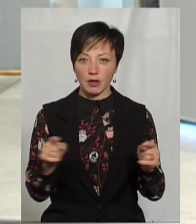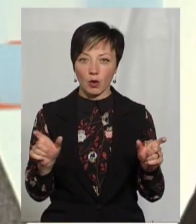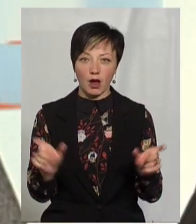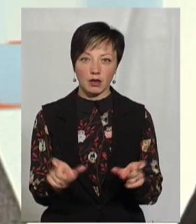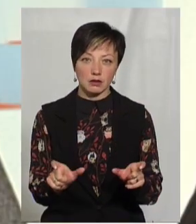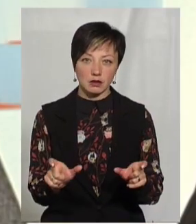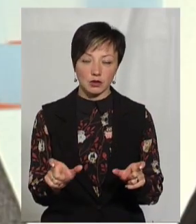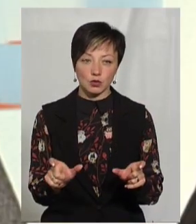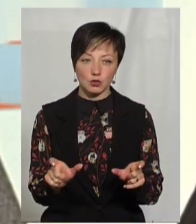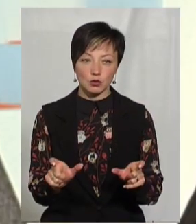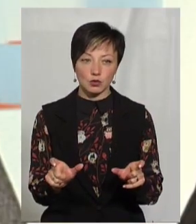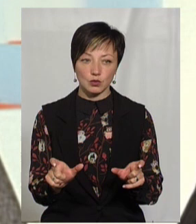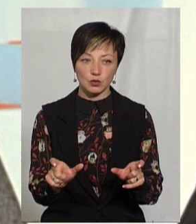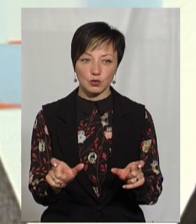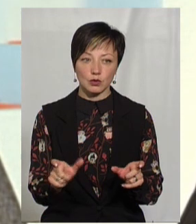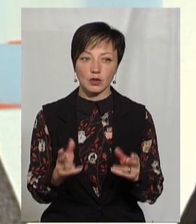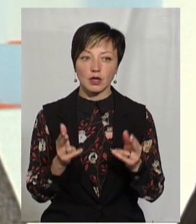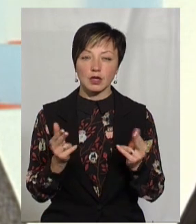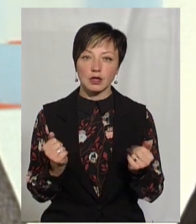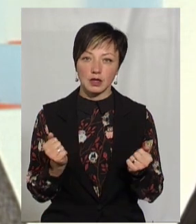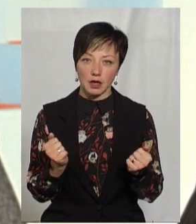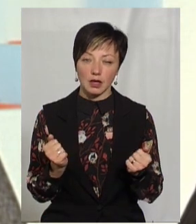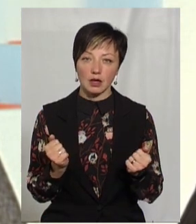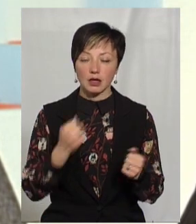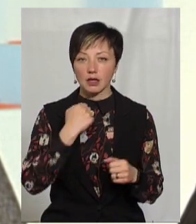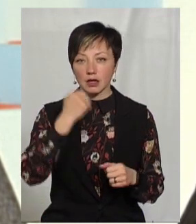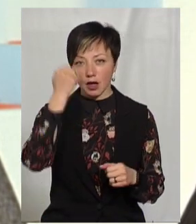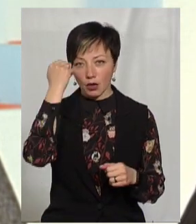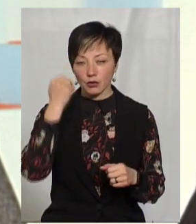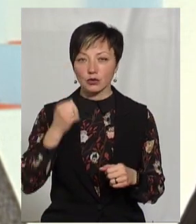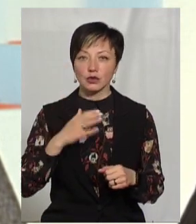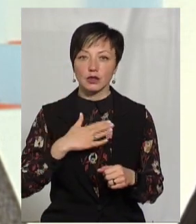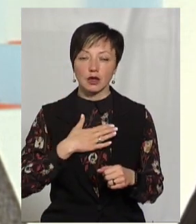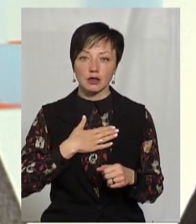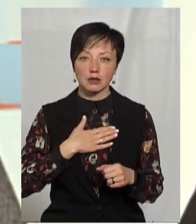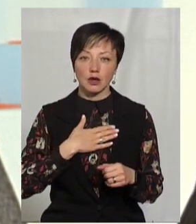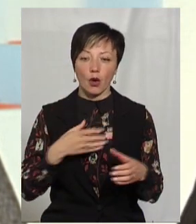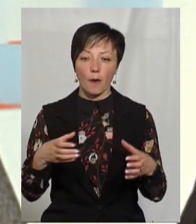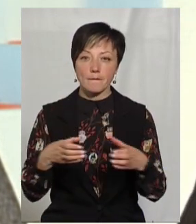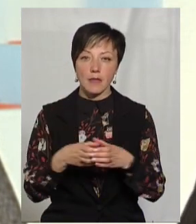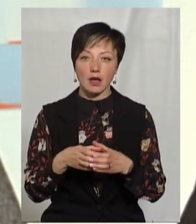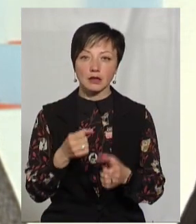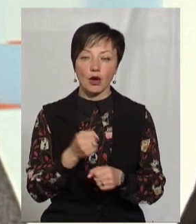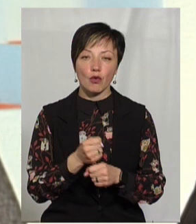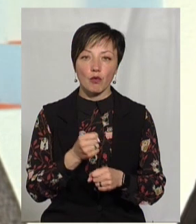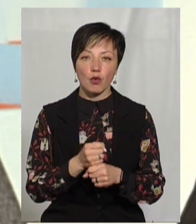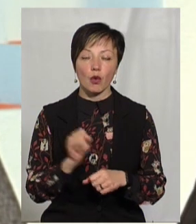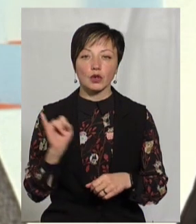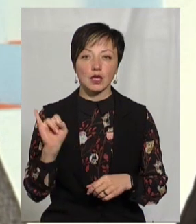карантину? Так, ну, дякуючи, я ж кажу, нас командна робота і